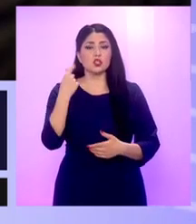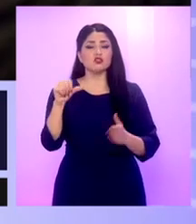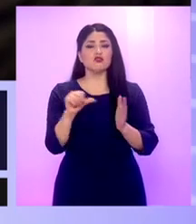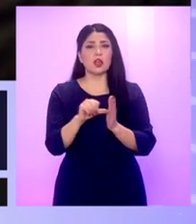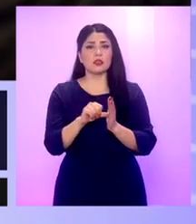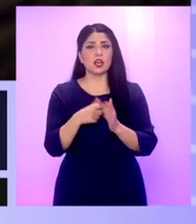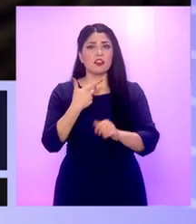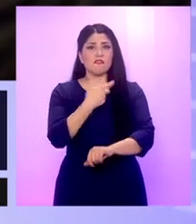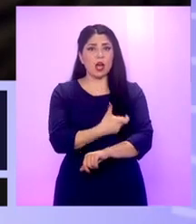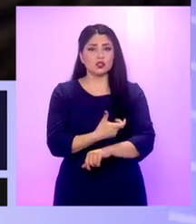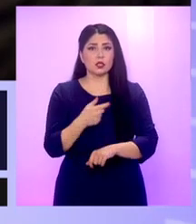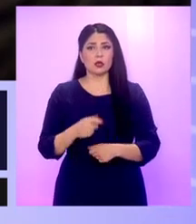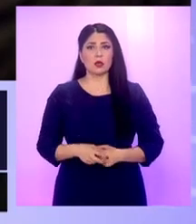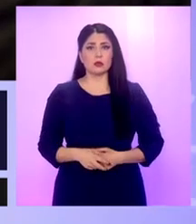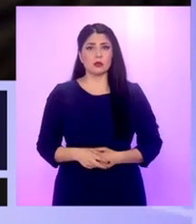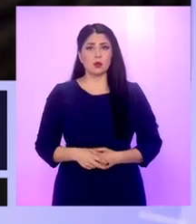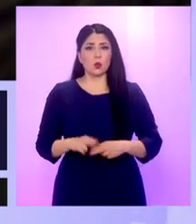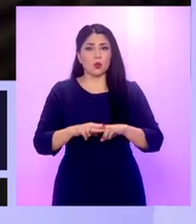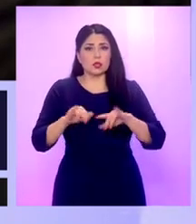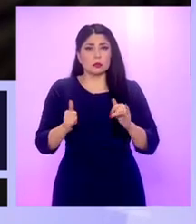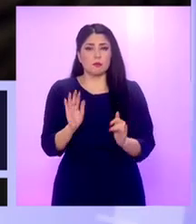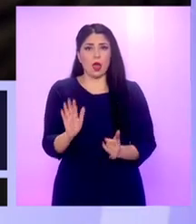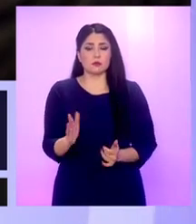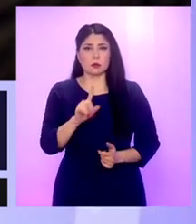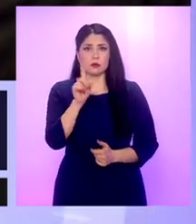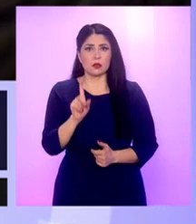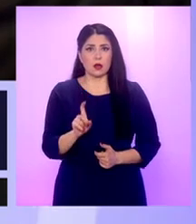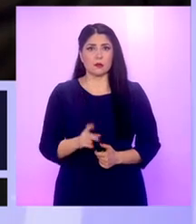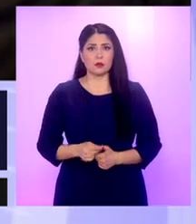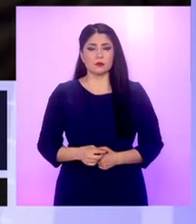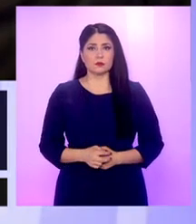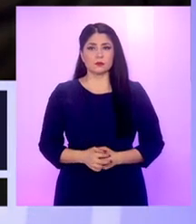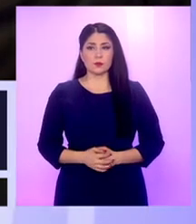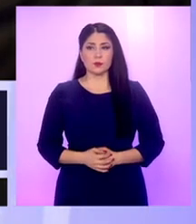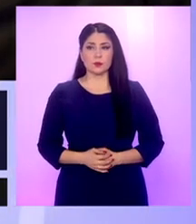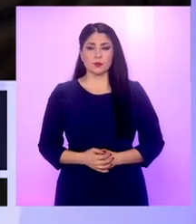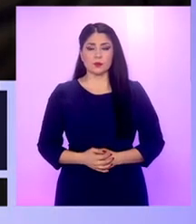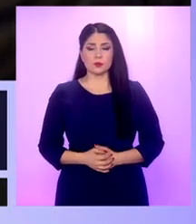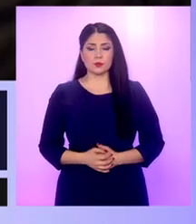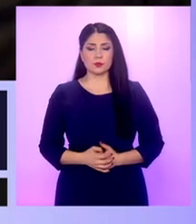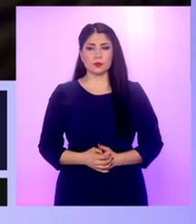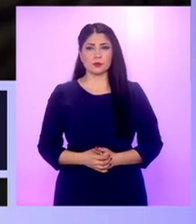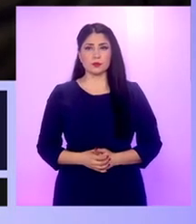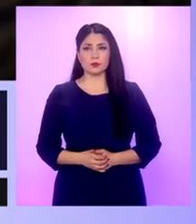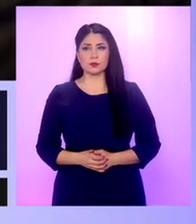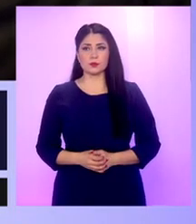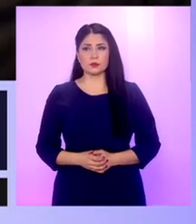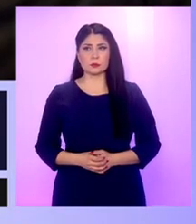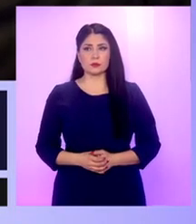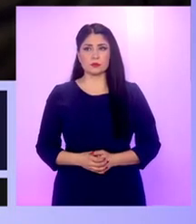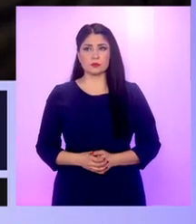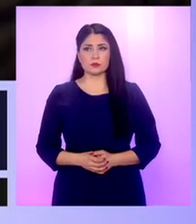centrele de vaccinare? Cum să se întâmple așa ceva? Nu? Deci toate